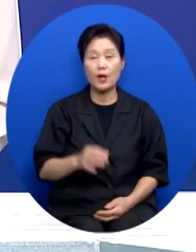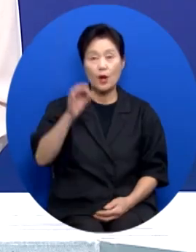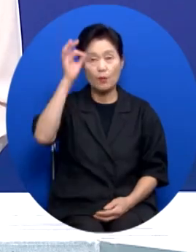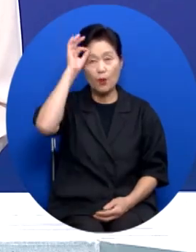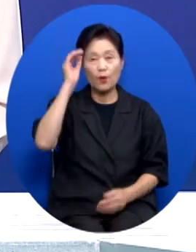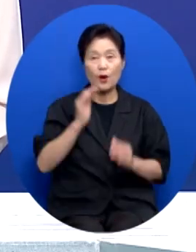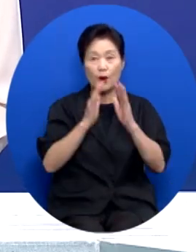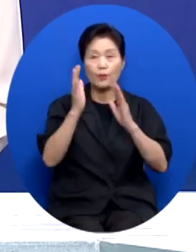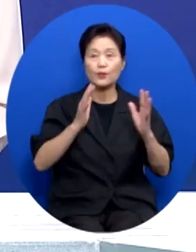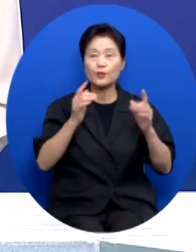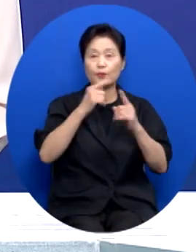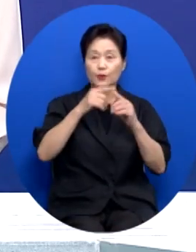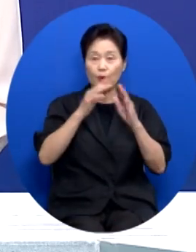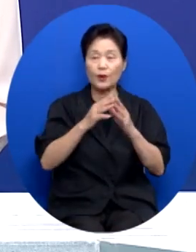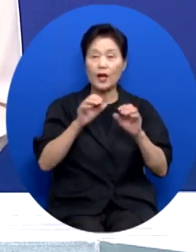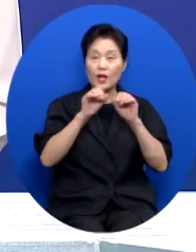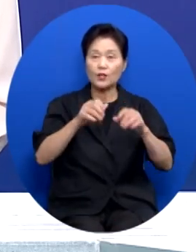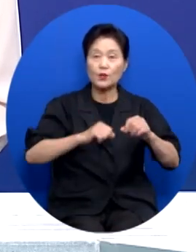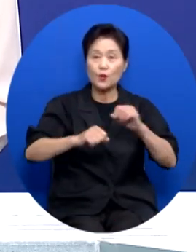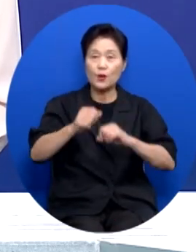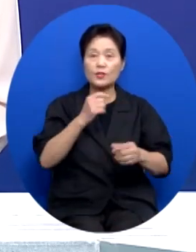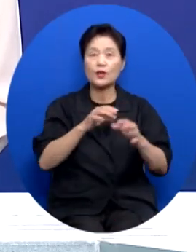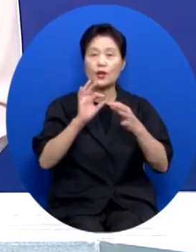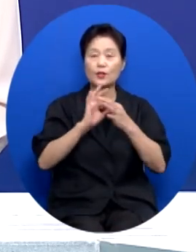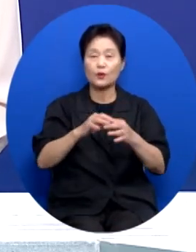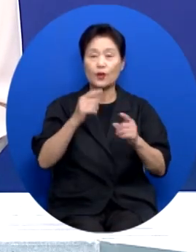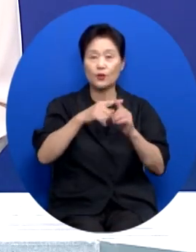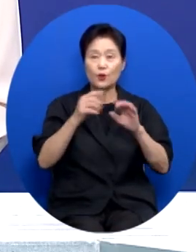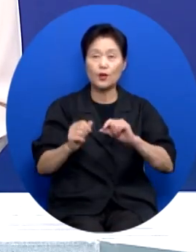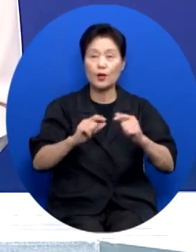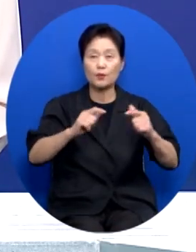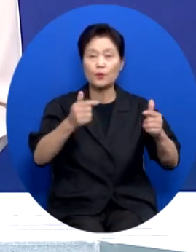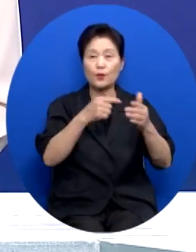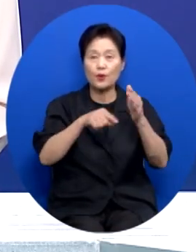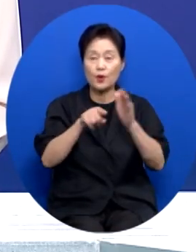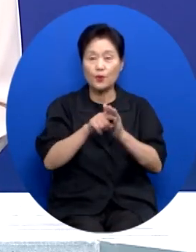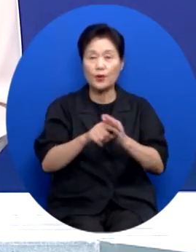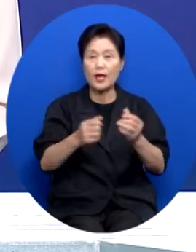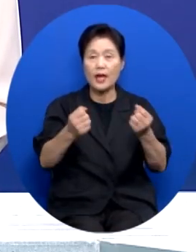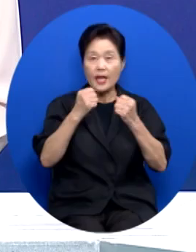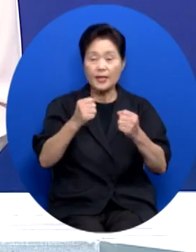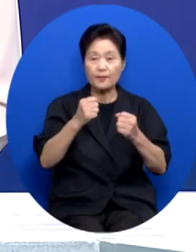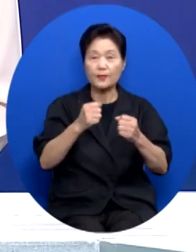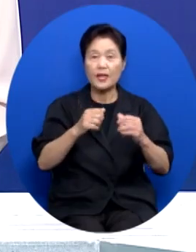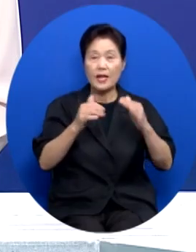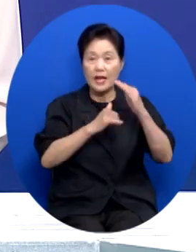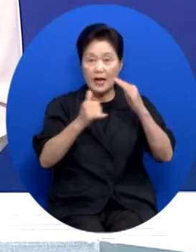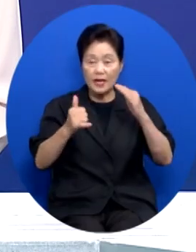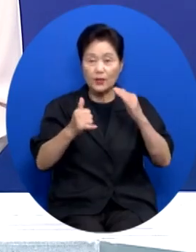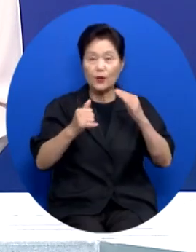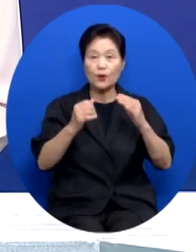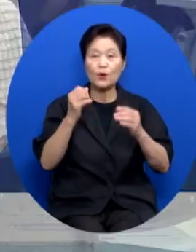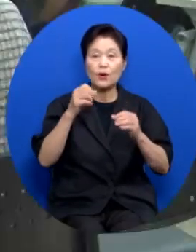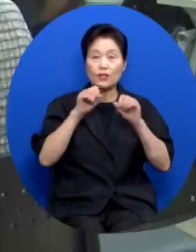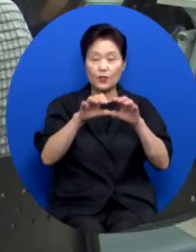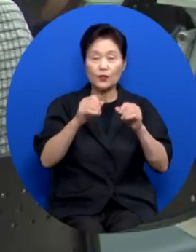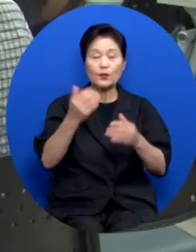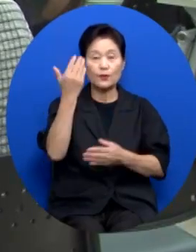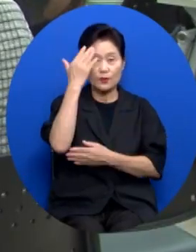포항 푸른숲 교회가 전도 활성화를 통한 교회 부흥을 위해 파워 오이코스 전도 세미나를 개최했습니다.